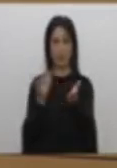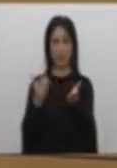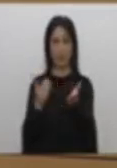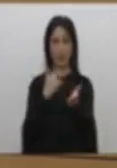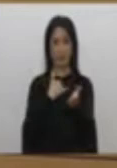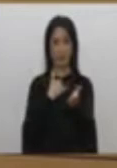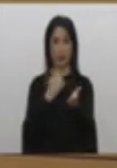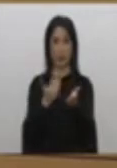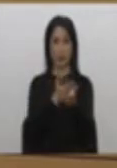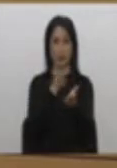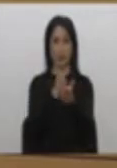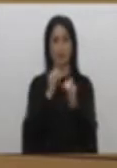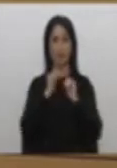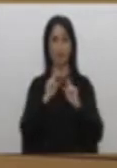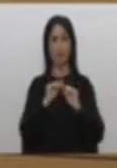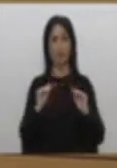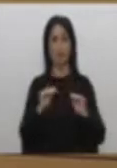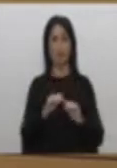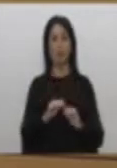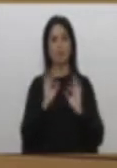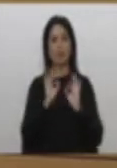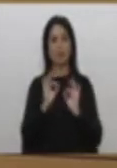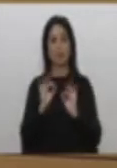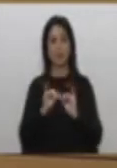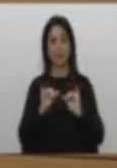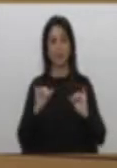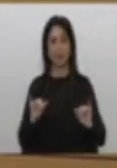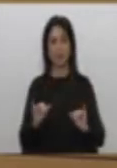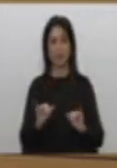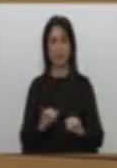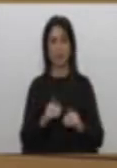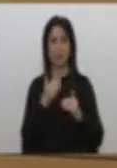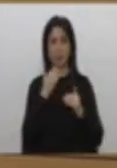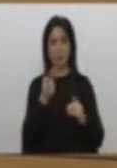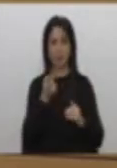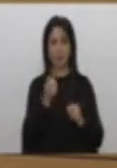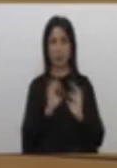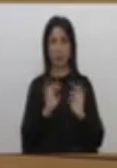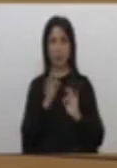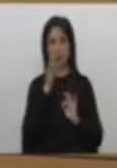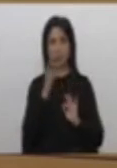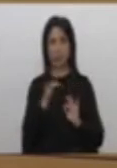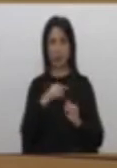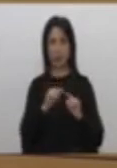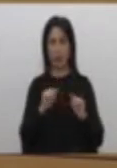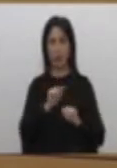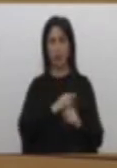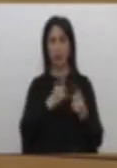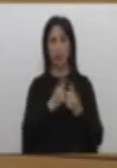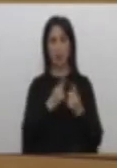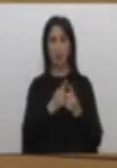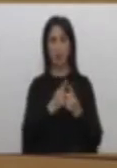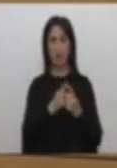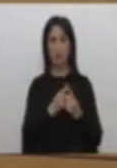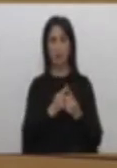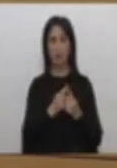არჩევანია ახალი, მშვიდი, მაგრამ დინამიური განვითარება. Ბოლოს კი მცირე კომენტარს ვეტყვით ჩემს ოპოზიციონერ კოლეგებს